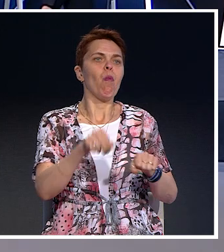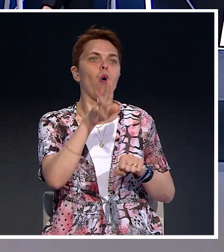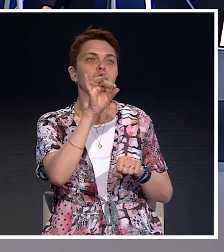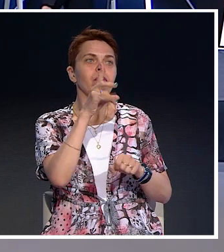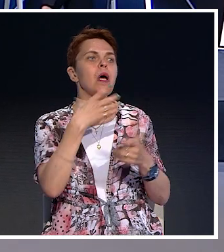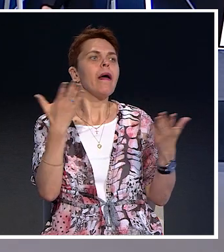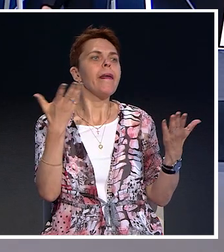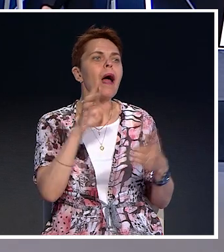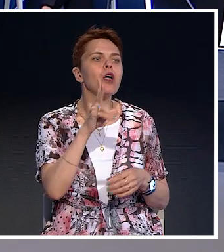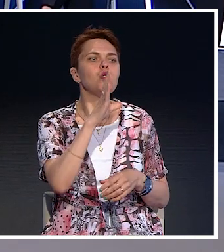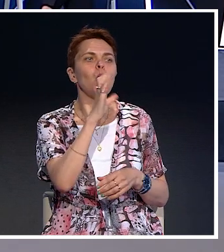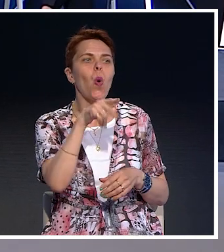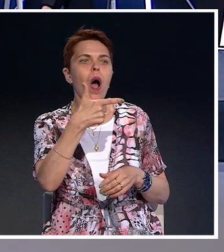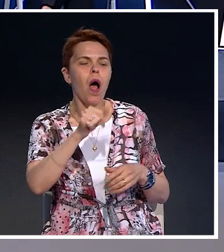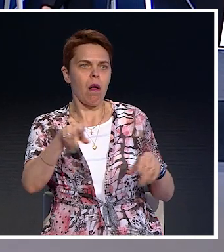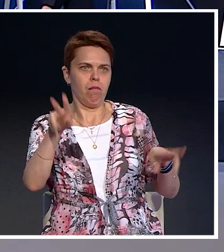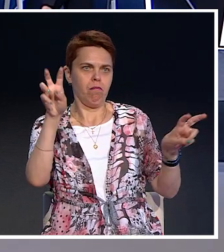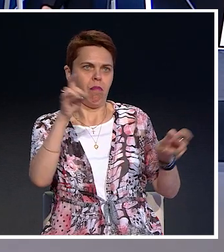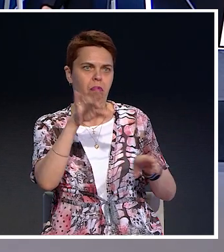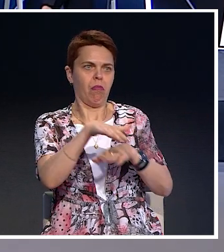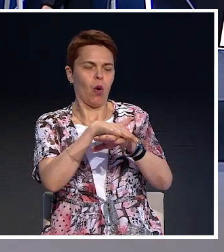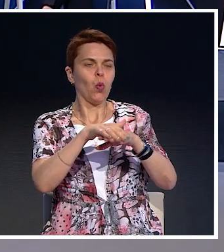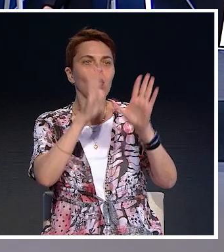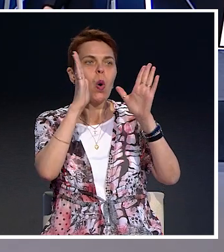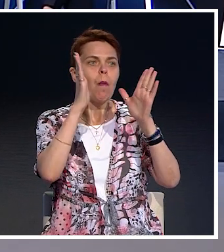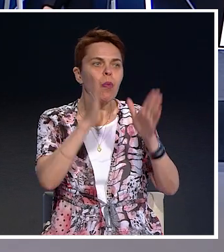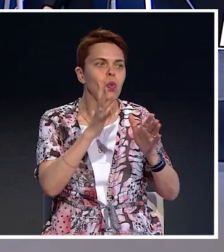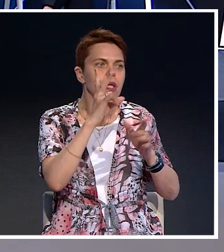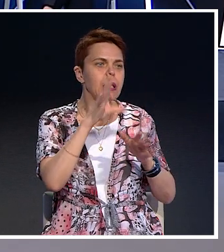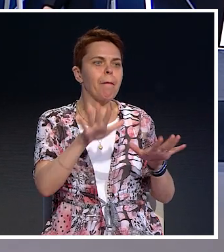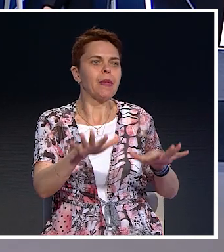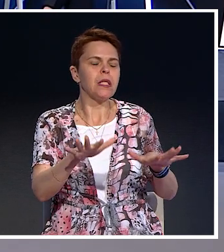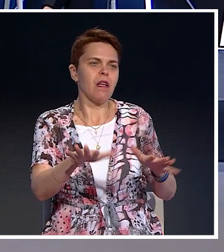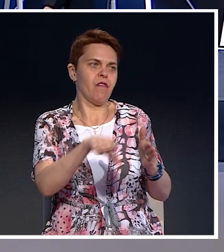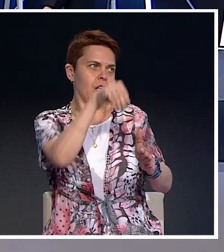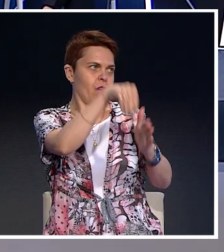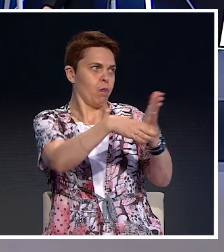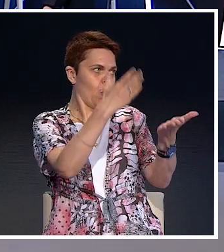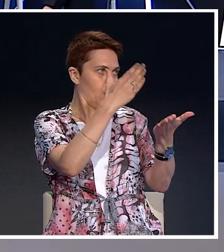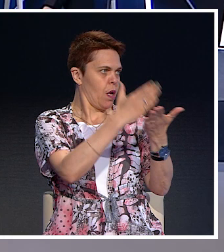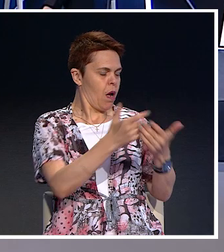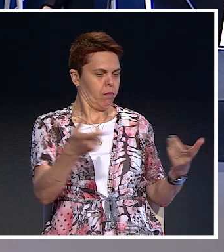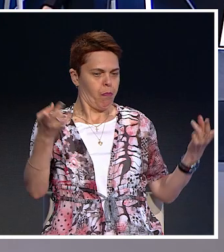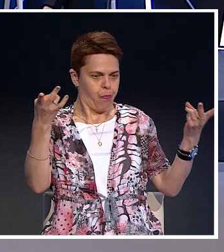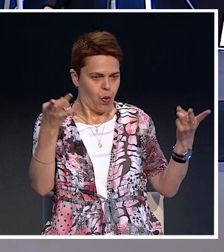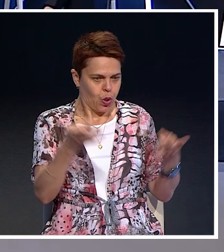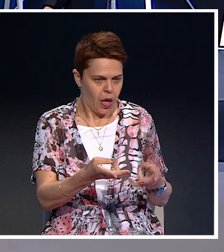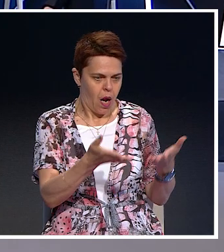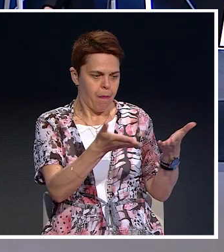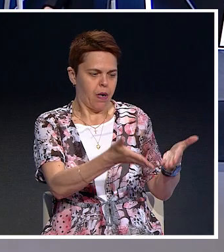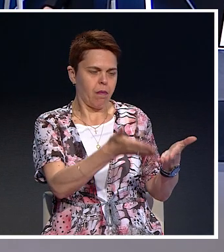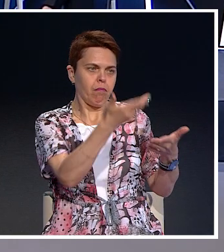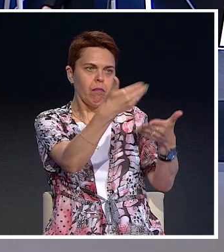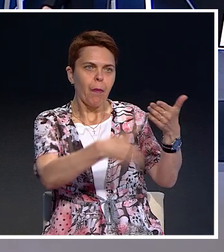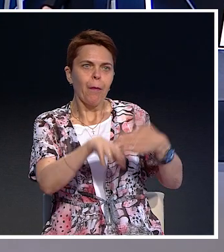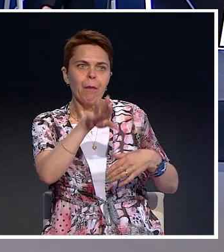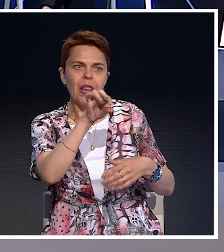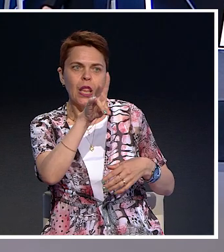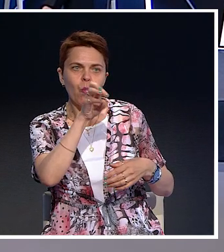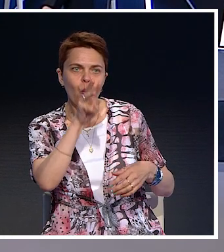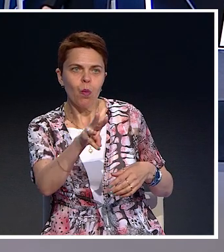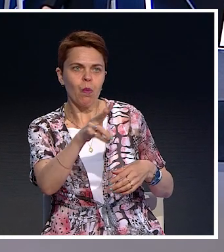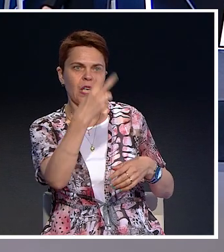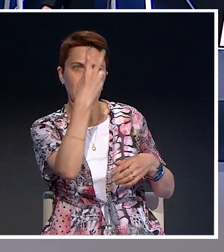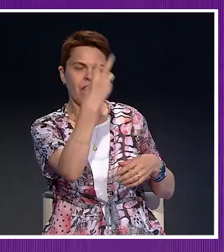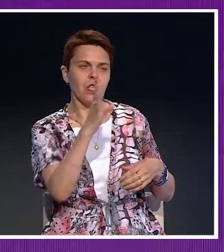«Слуга народу» буде забезпечувати рівні можливості на місцевих виборах? Коли у вас тепер є об'єктивна потреба мінімум 2 жінки в